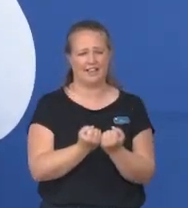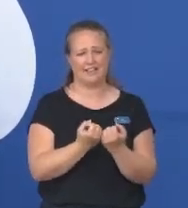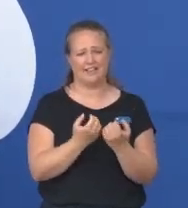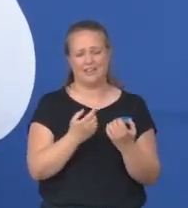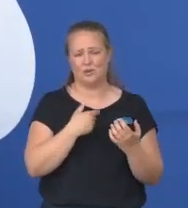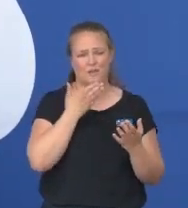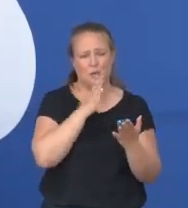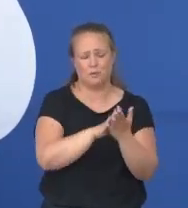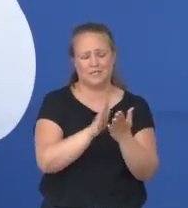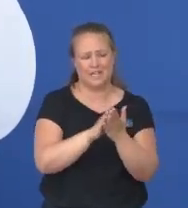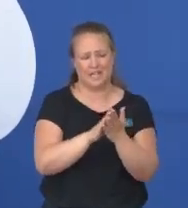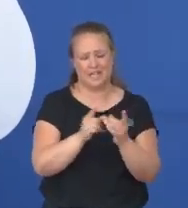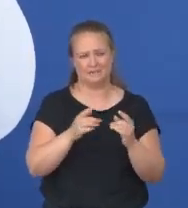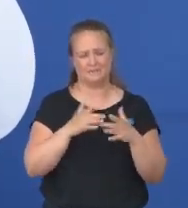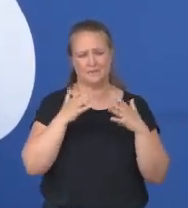tack.